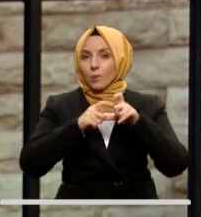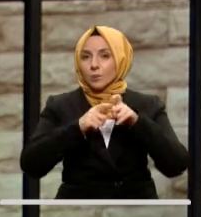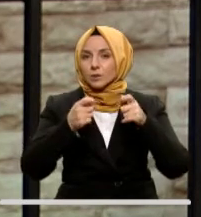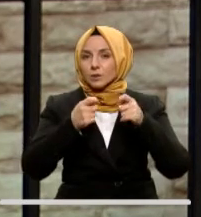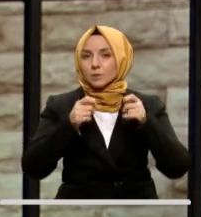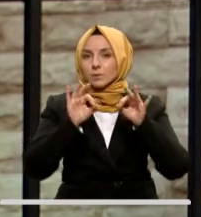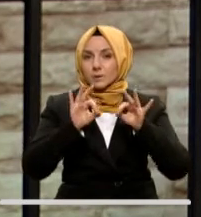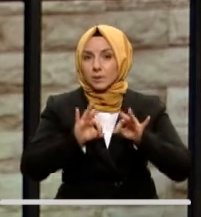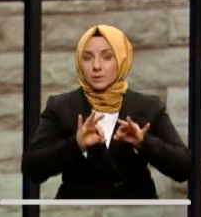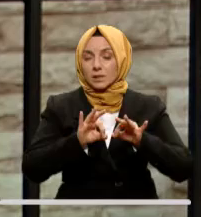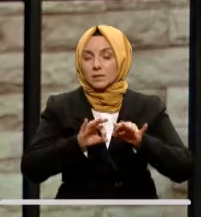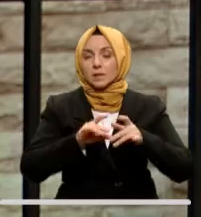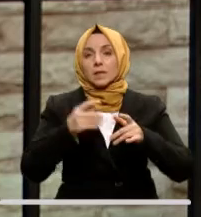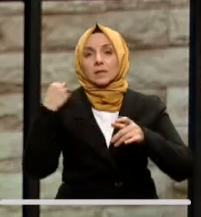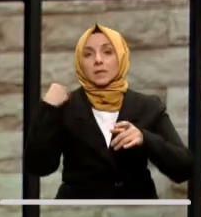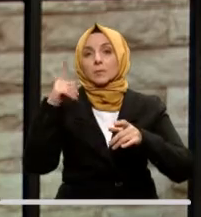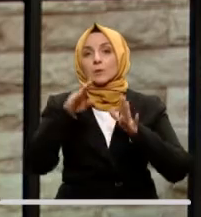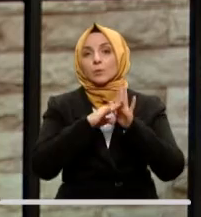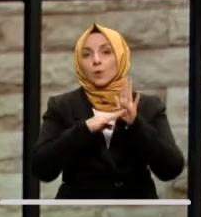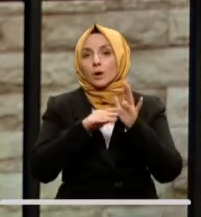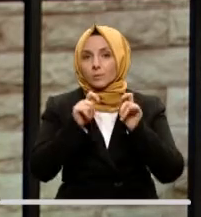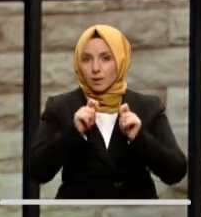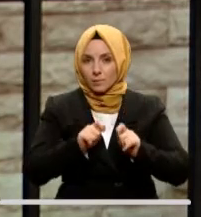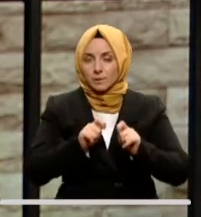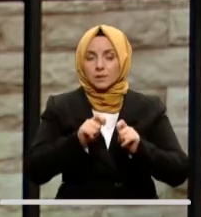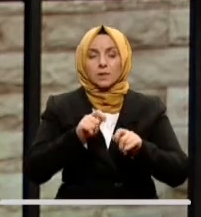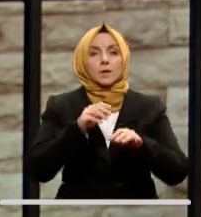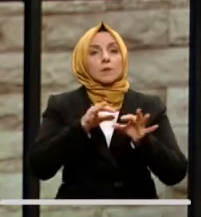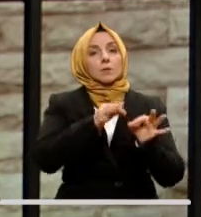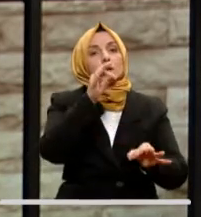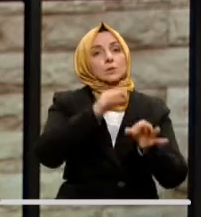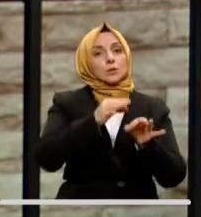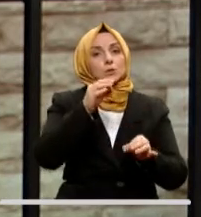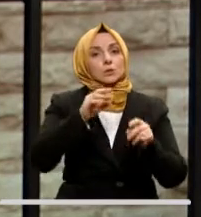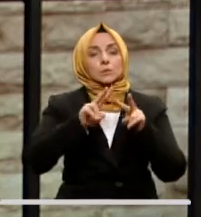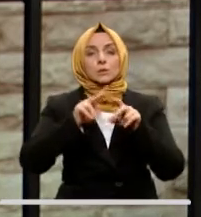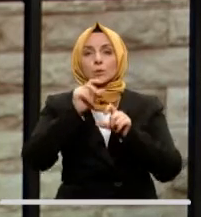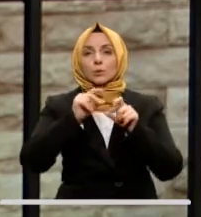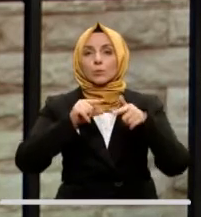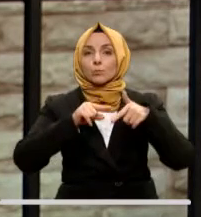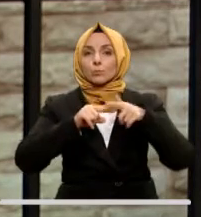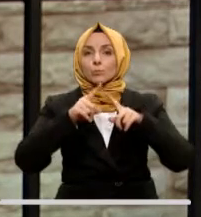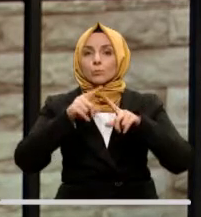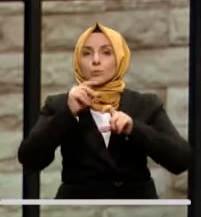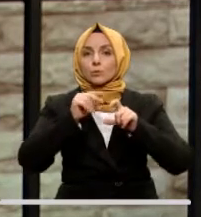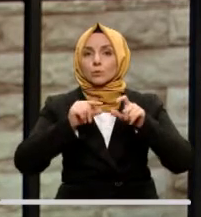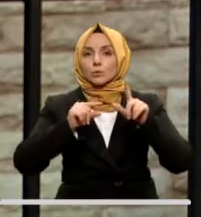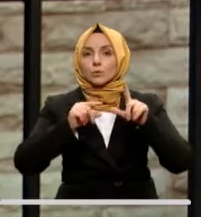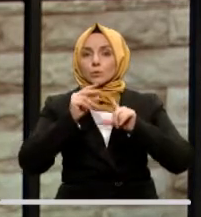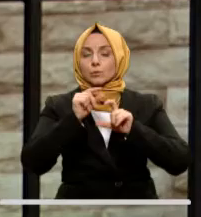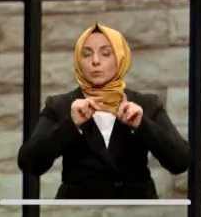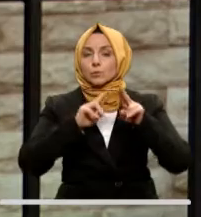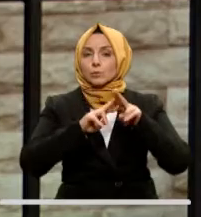abone olunabilmesi için vatandaşlarımız müftülük lerimize yurtdışındaki vatandaşlarımız ateşe